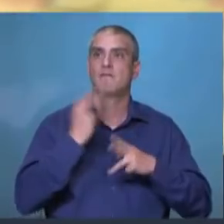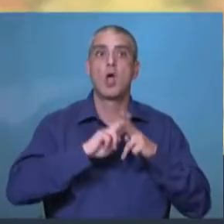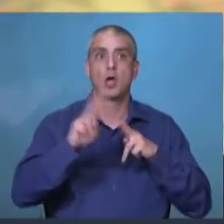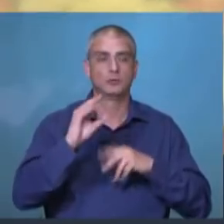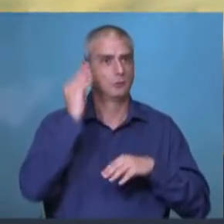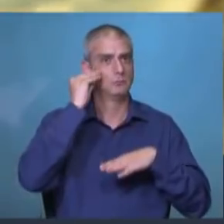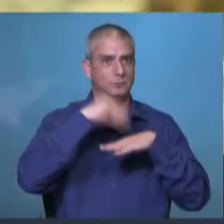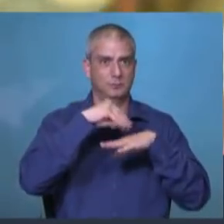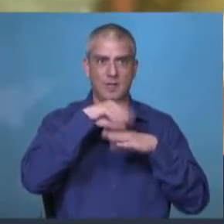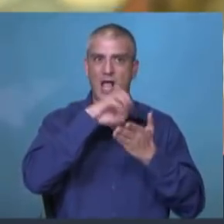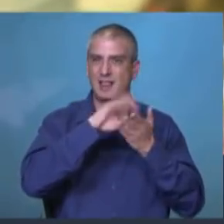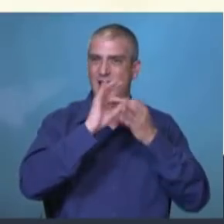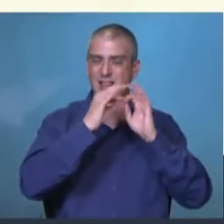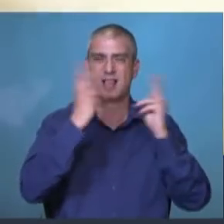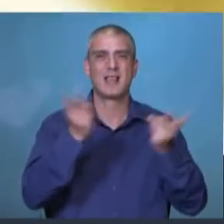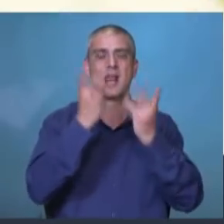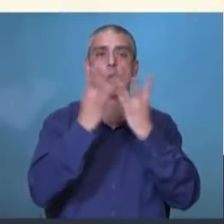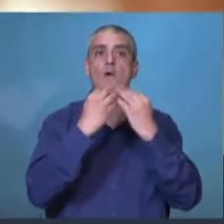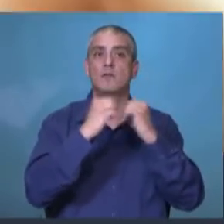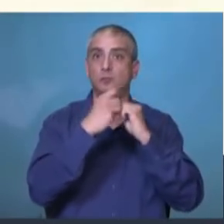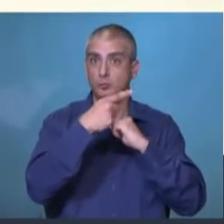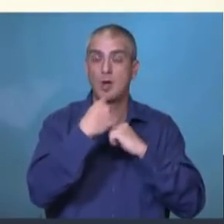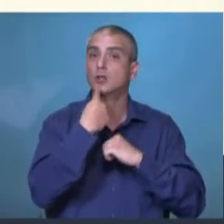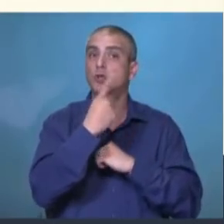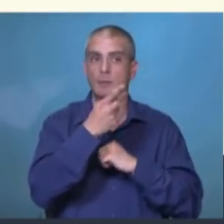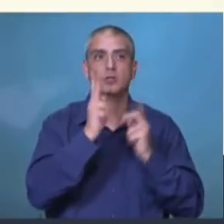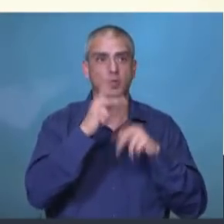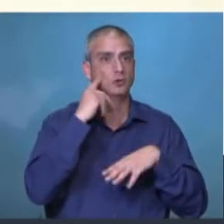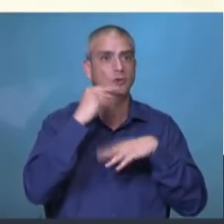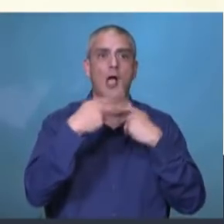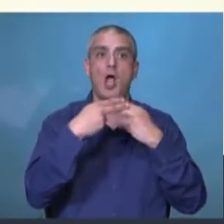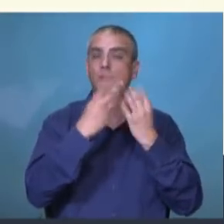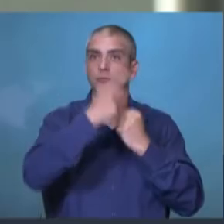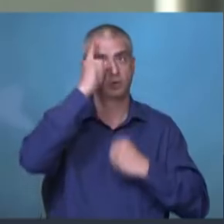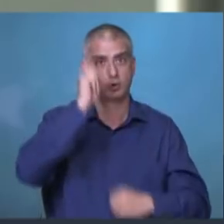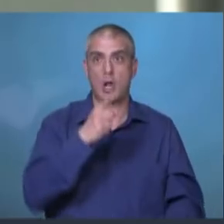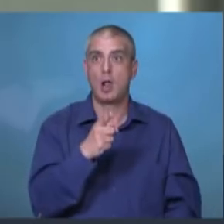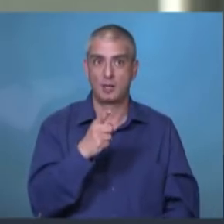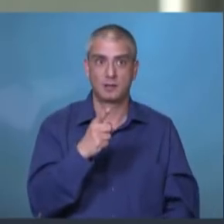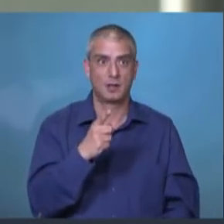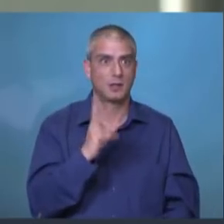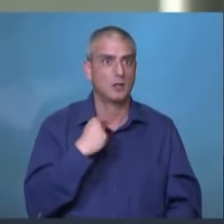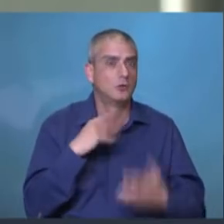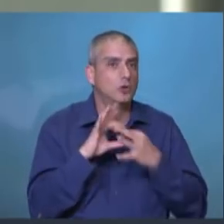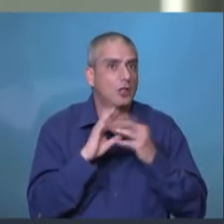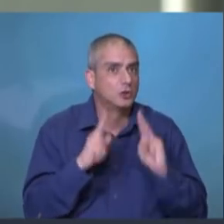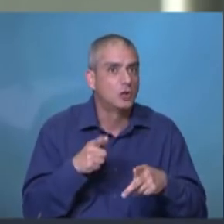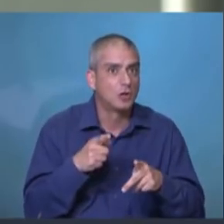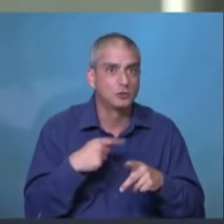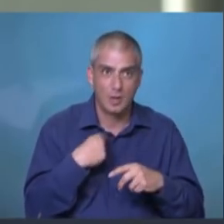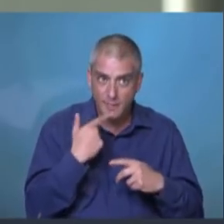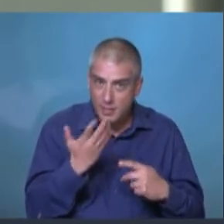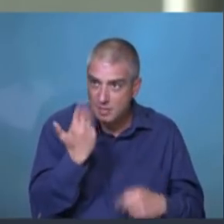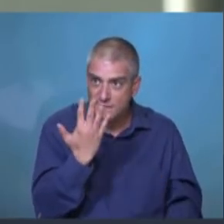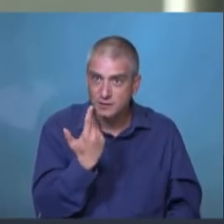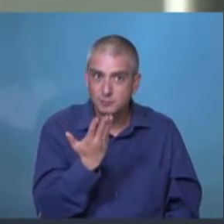התראה מאתר אינטרנט לאיתור קרובים, שאומרת שיש לה קרוב משפחה שלא הכירה. We have a connection. It was like, get me a